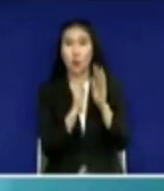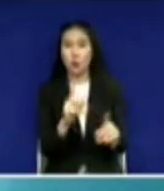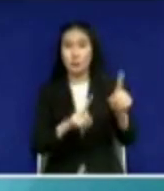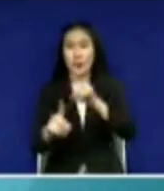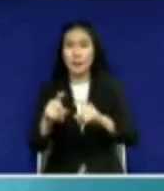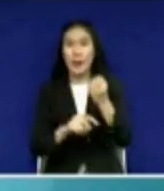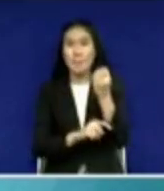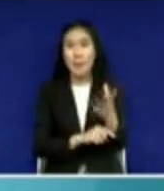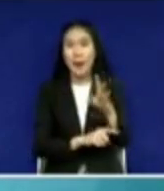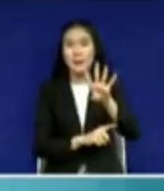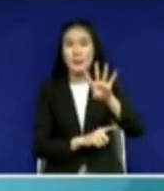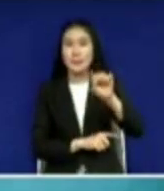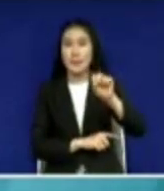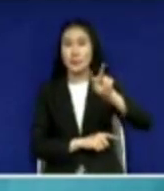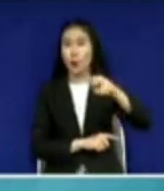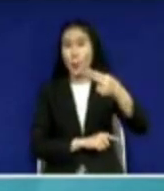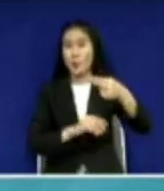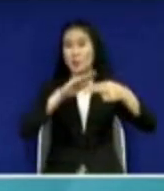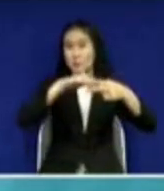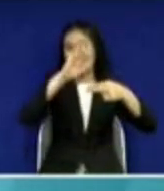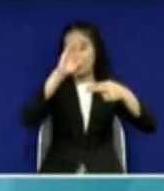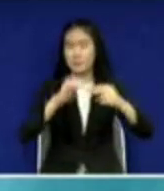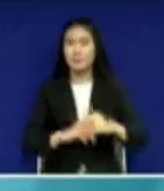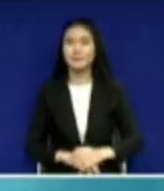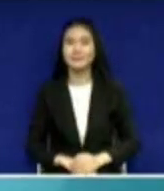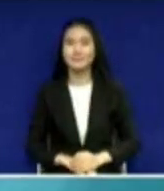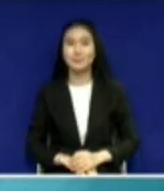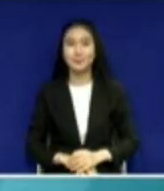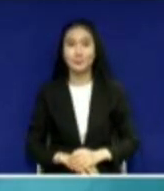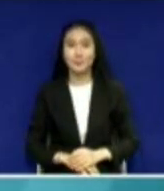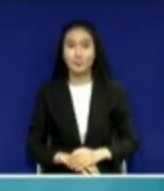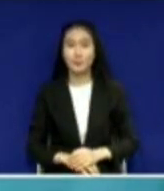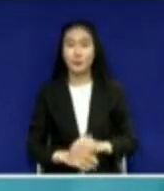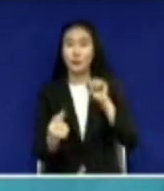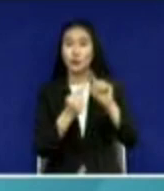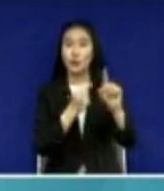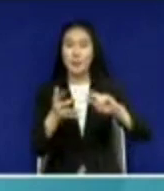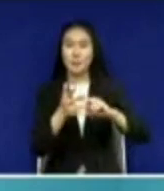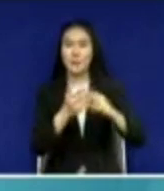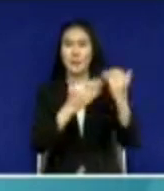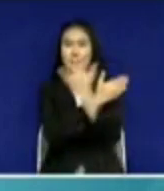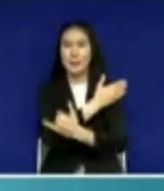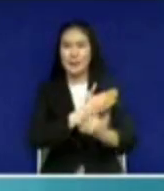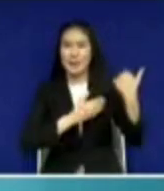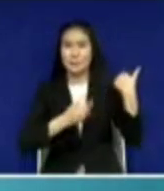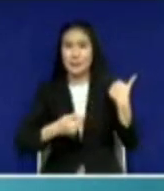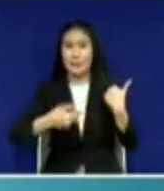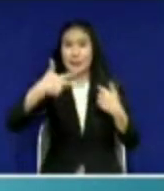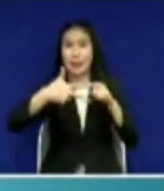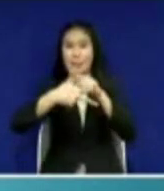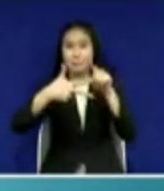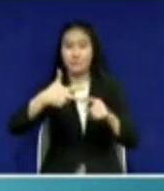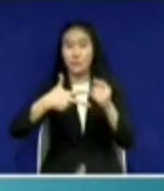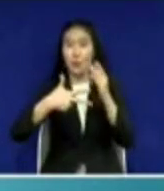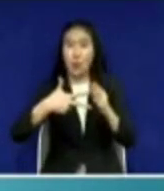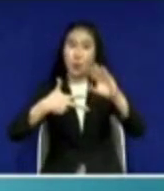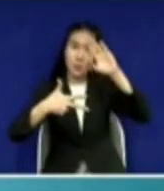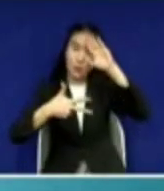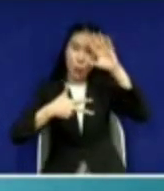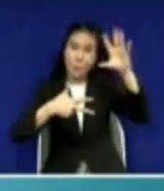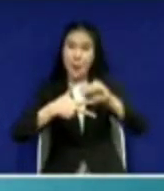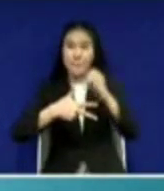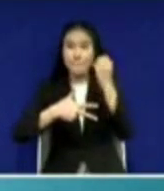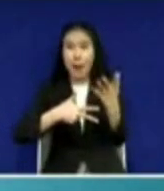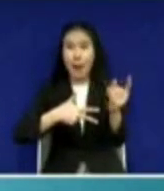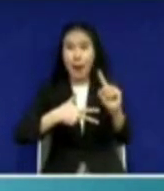ว่า 420,000 คนค่ะประเทศ3อันดับแรกนะคะที่มีจำนวนผู้ป่วยยืนยันสะสมมากที่สุด